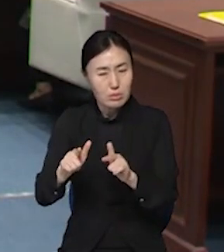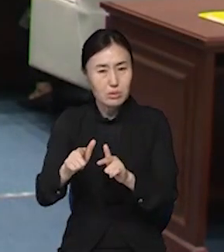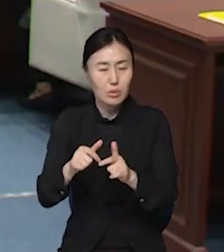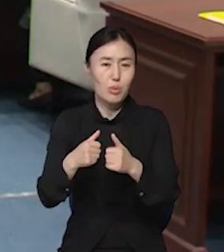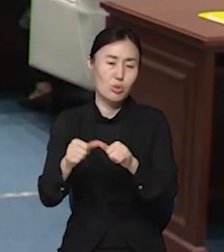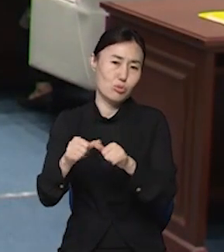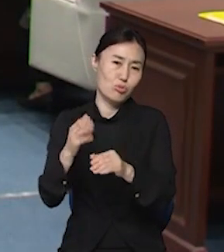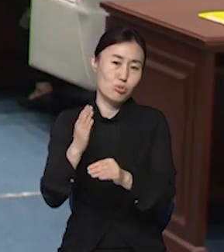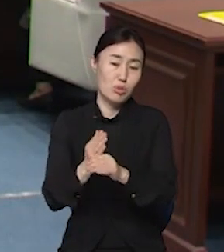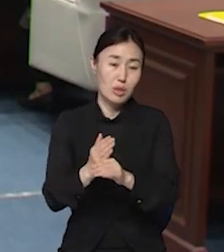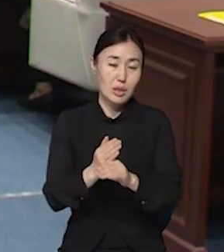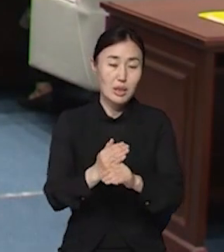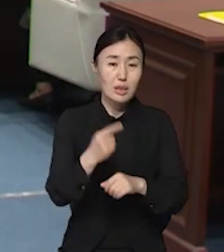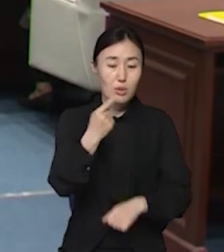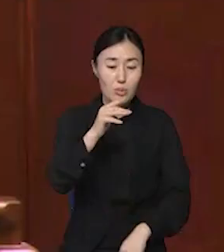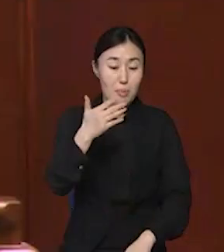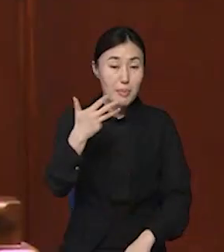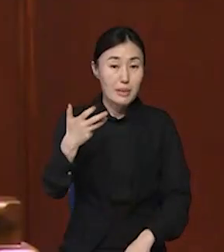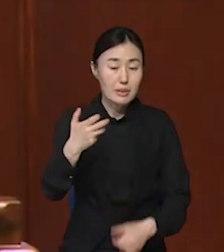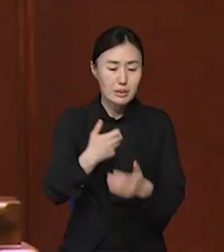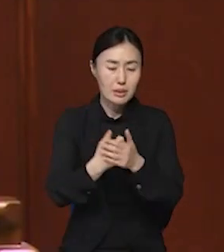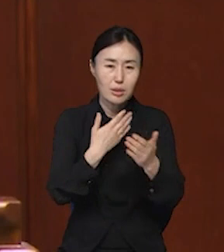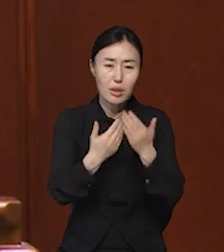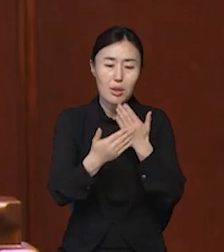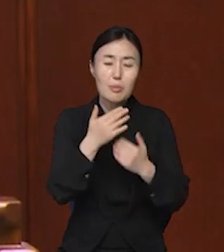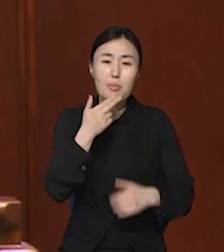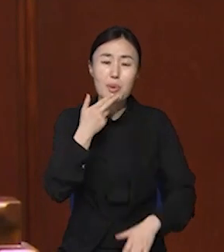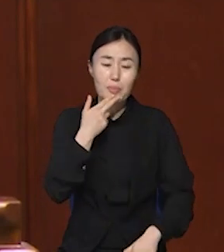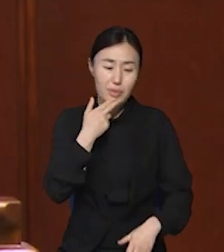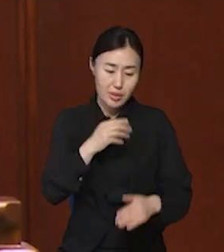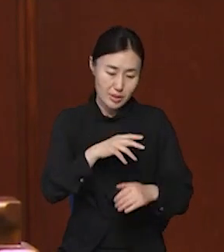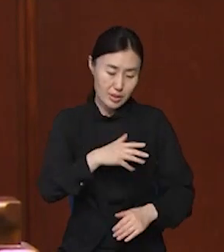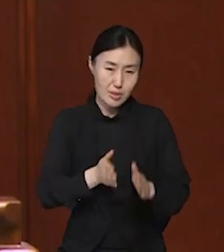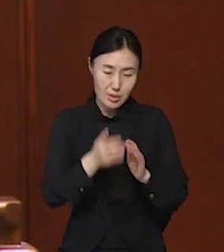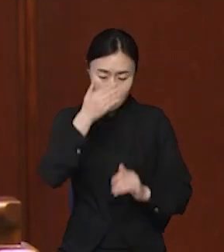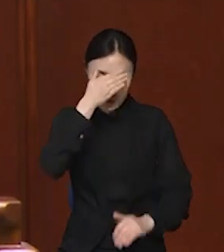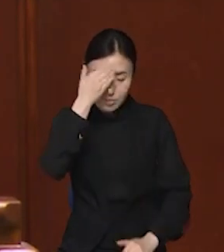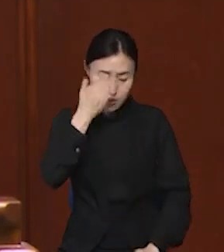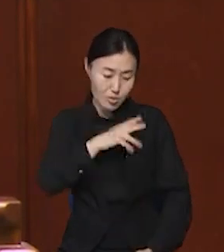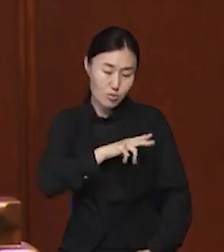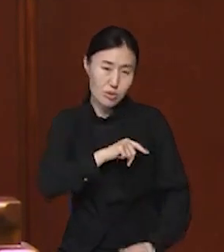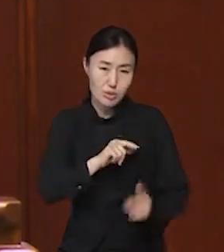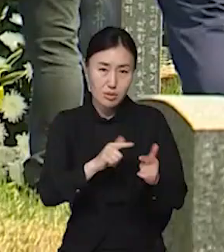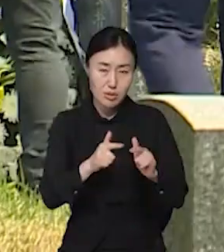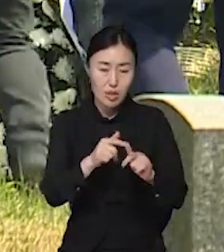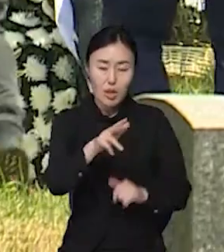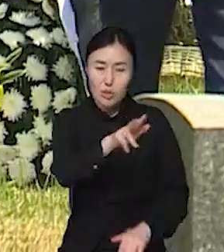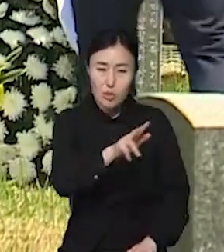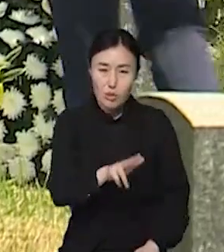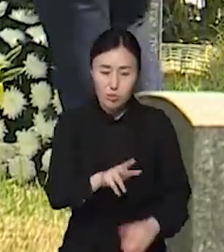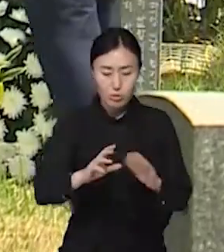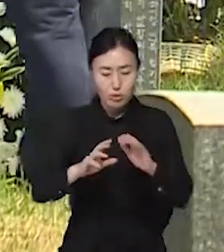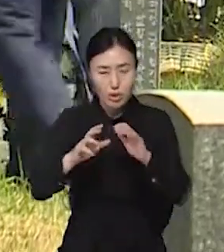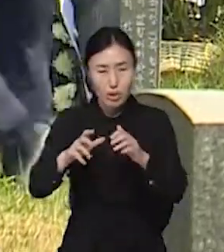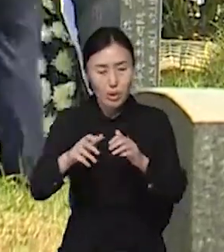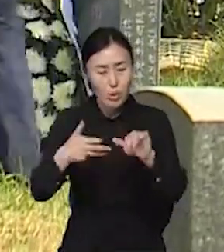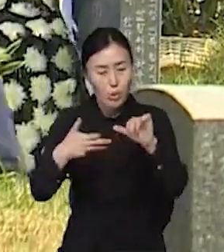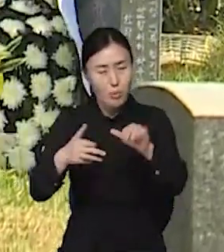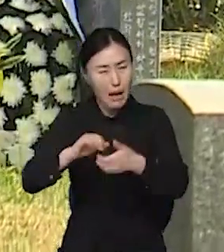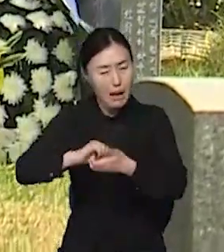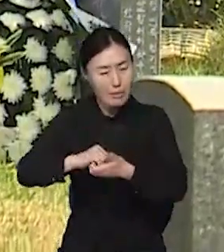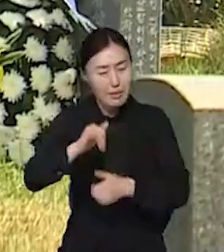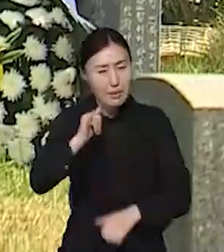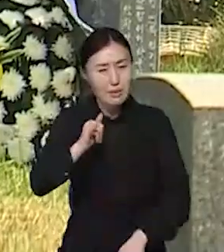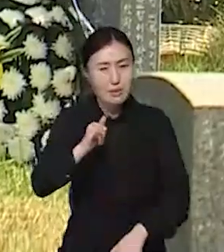80년 5월을 경험하지 않은 젊은 세대들의 5.18에 대한 쓴소리가 전국화, 세계화의 한계를 보이는 5.18에 대해